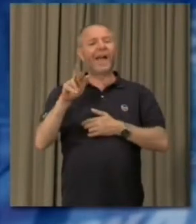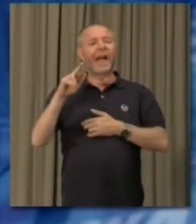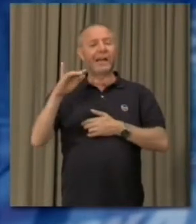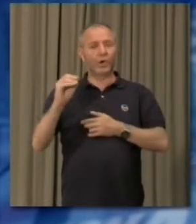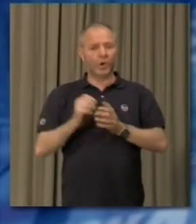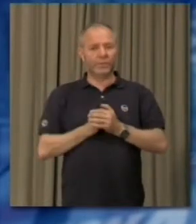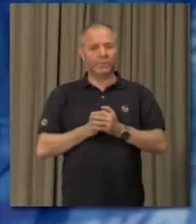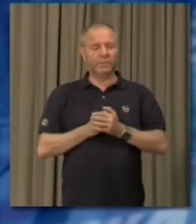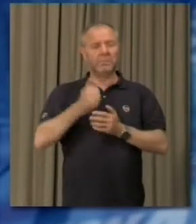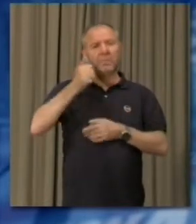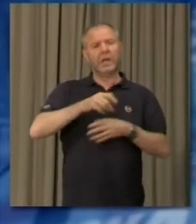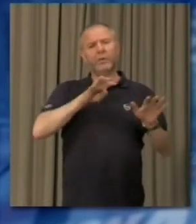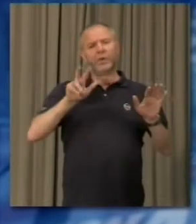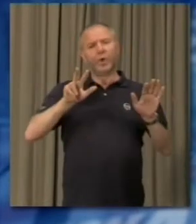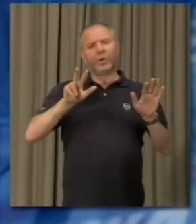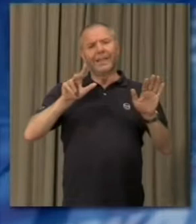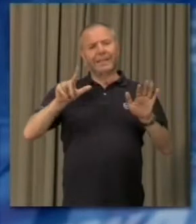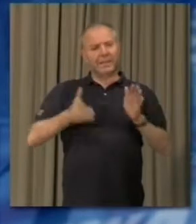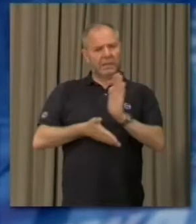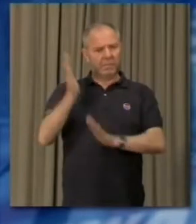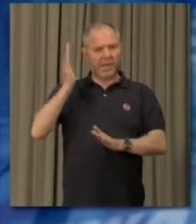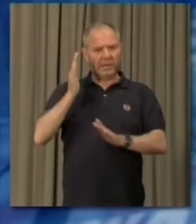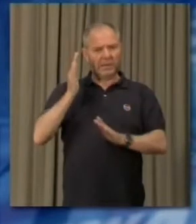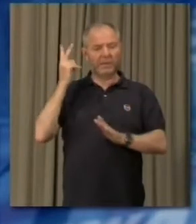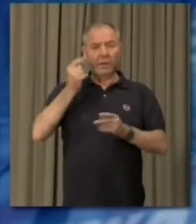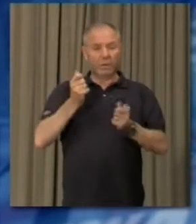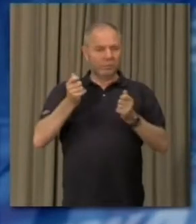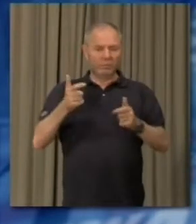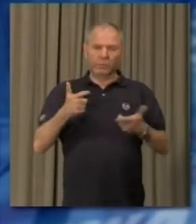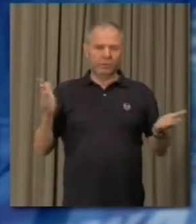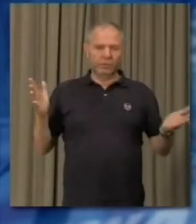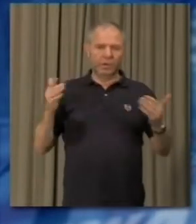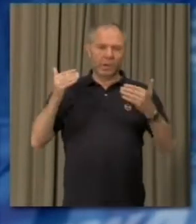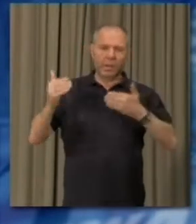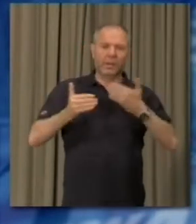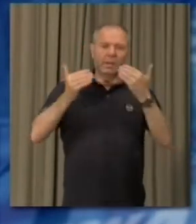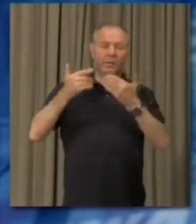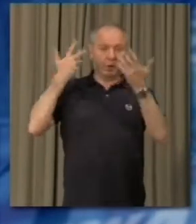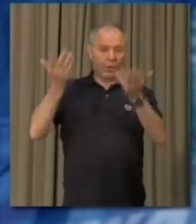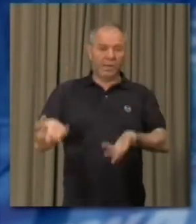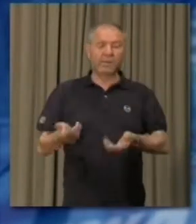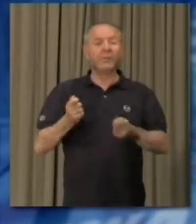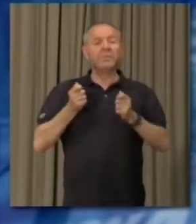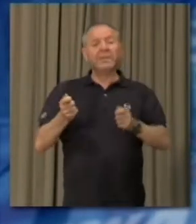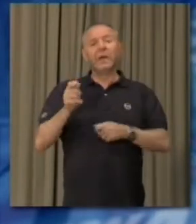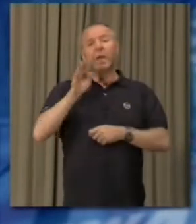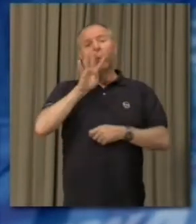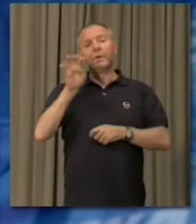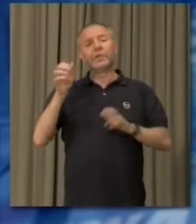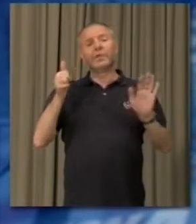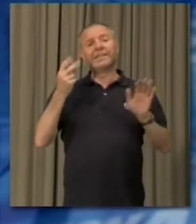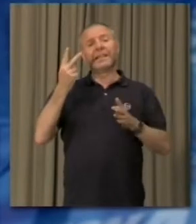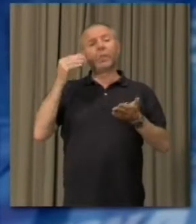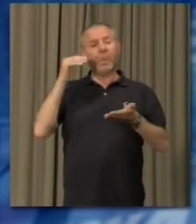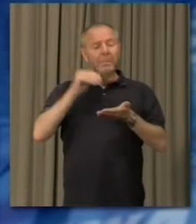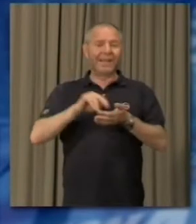partito nel lontano 1987 che la mancanza di fondi ha fatto slittare nel tempo. Costo dell'opera 462.000